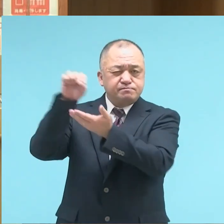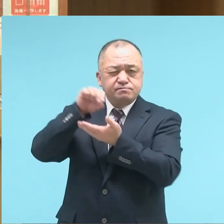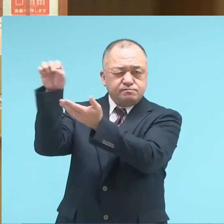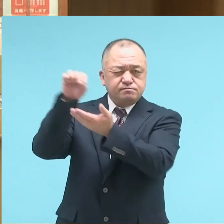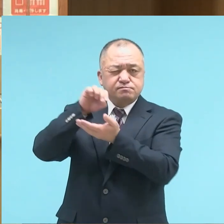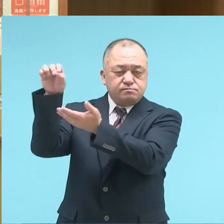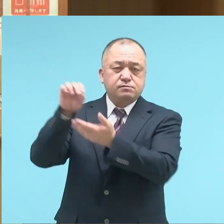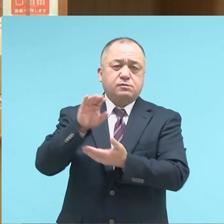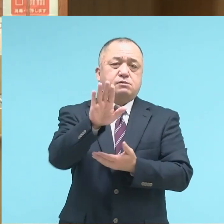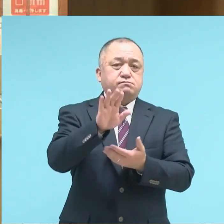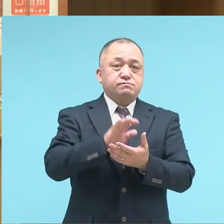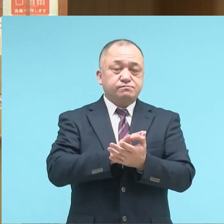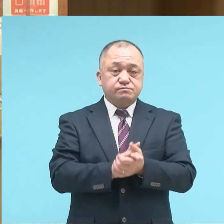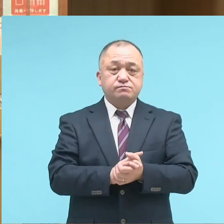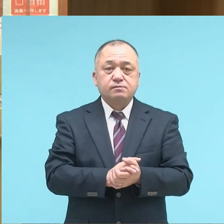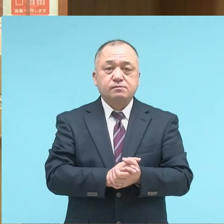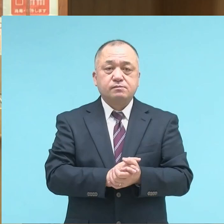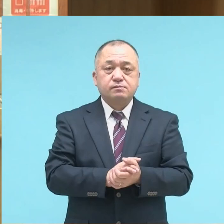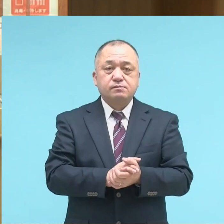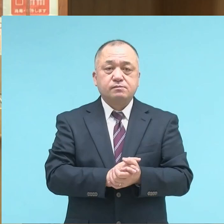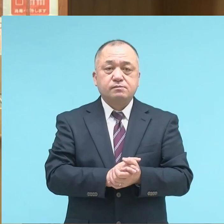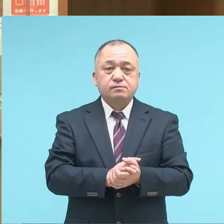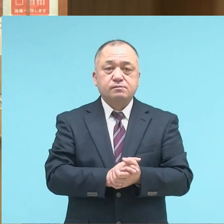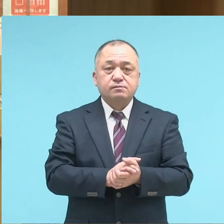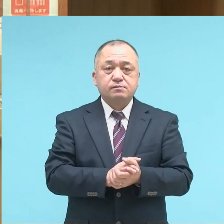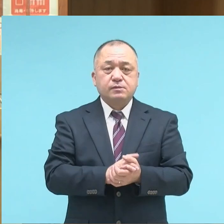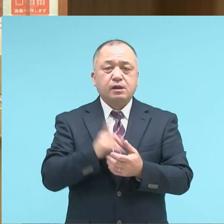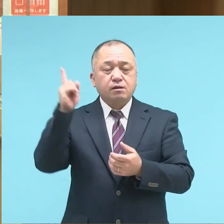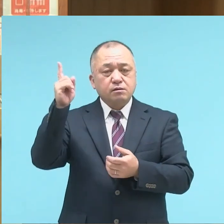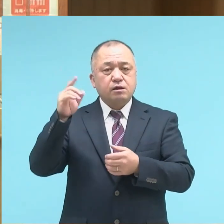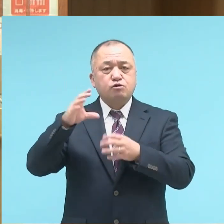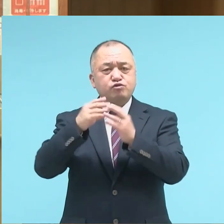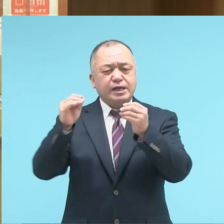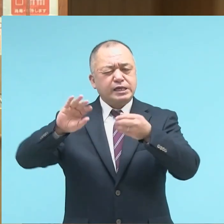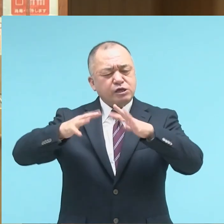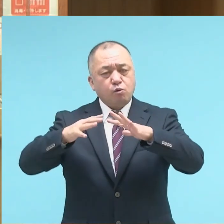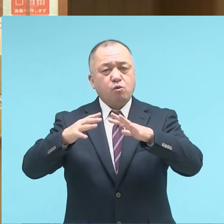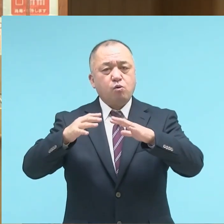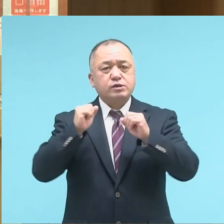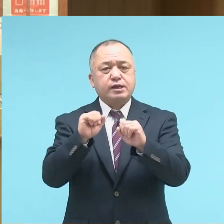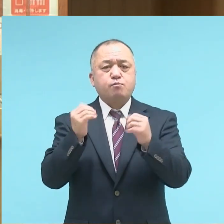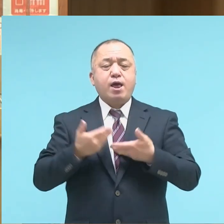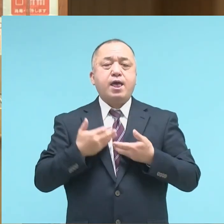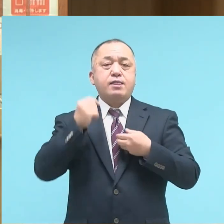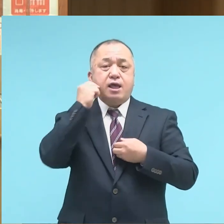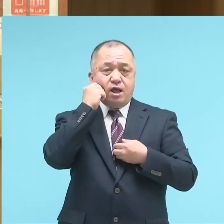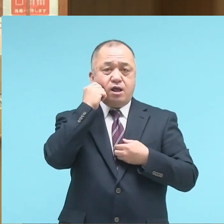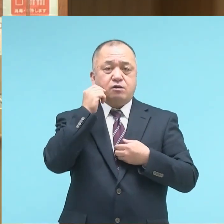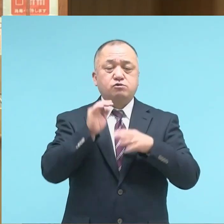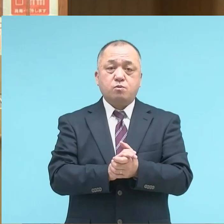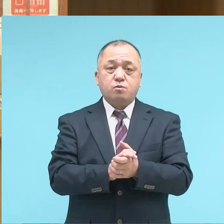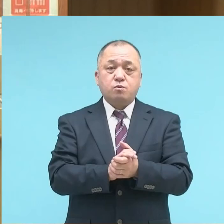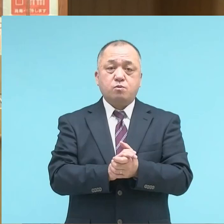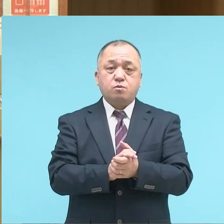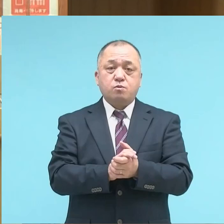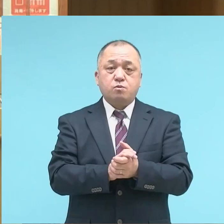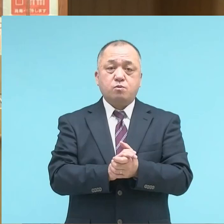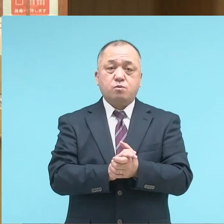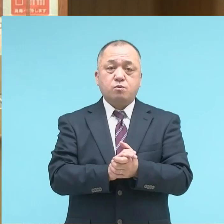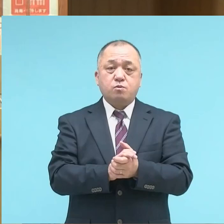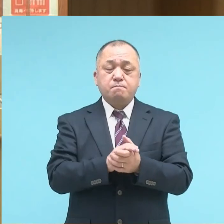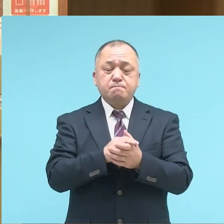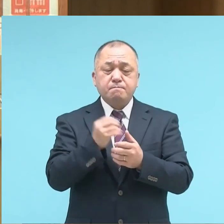してきているんですが、なかなかその、ご議論いただけないという状況があって、また再度の